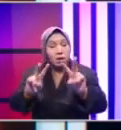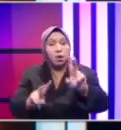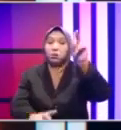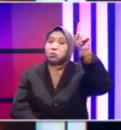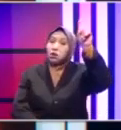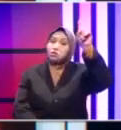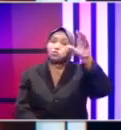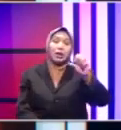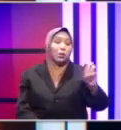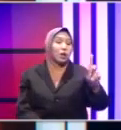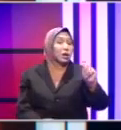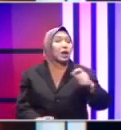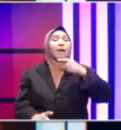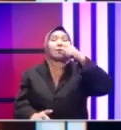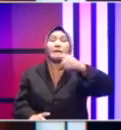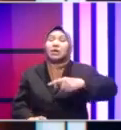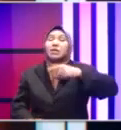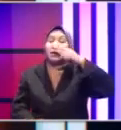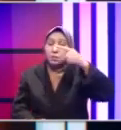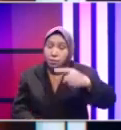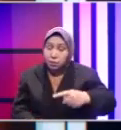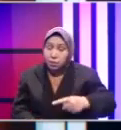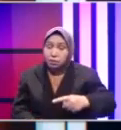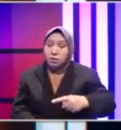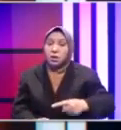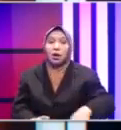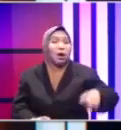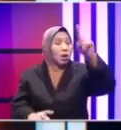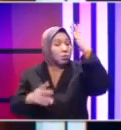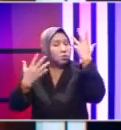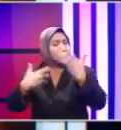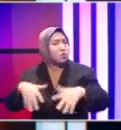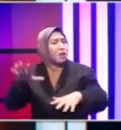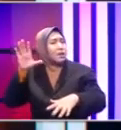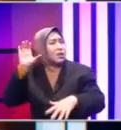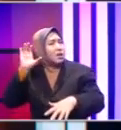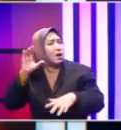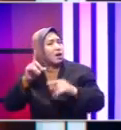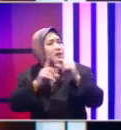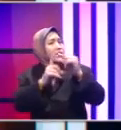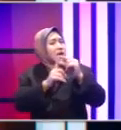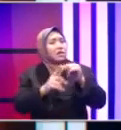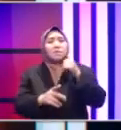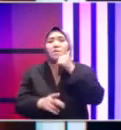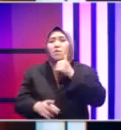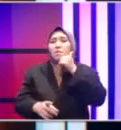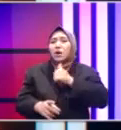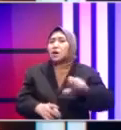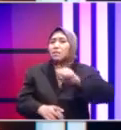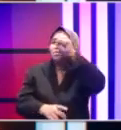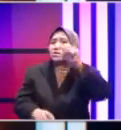subhanahuwata'ala menyebut kode sami'allahu kau lihat itu janji Allah telah mendengar kata-kata rumpun yang